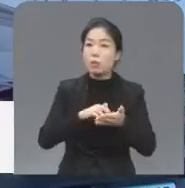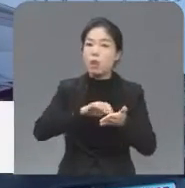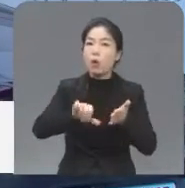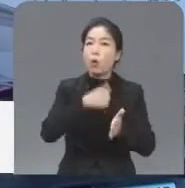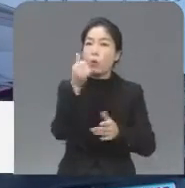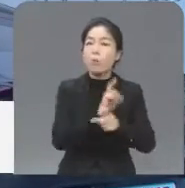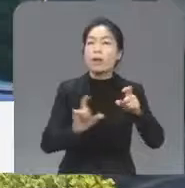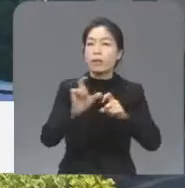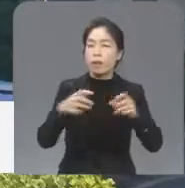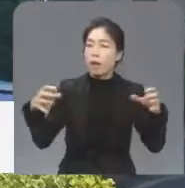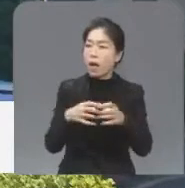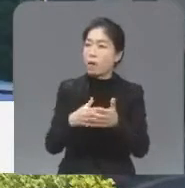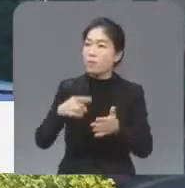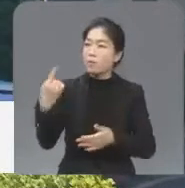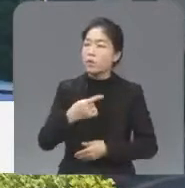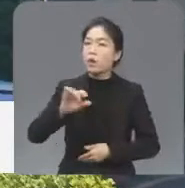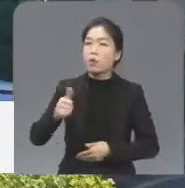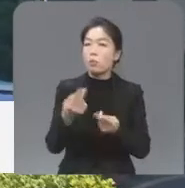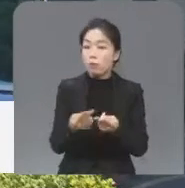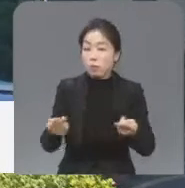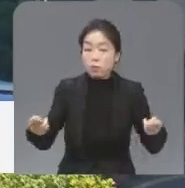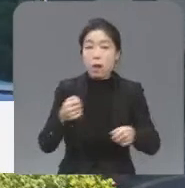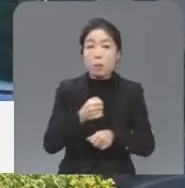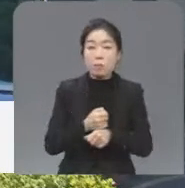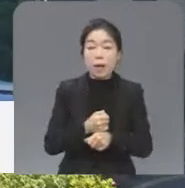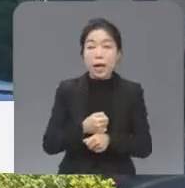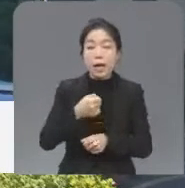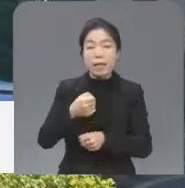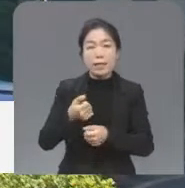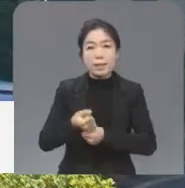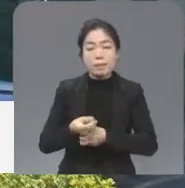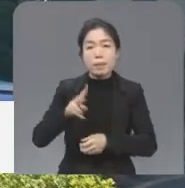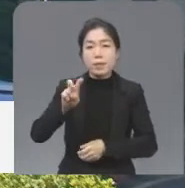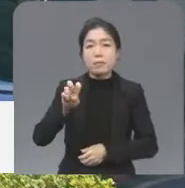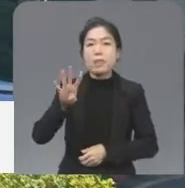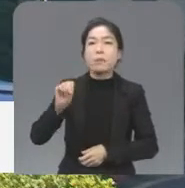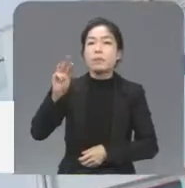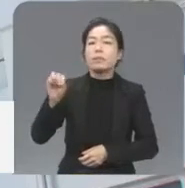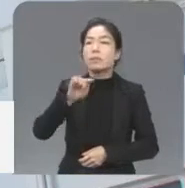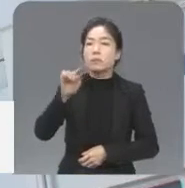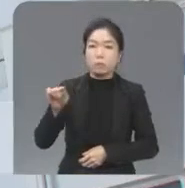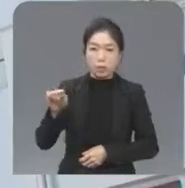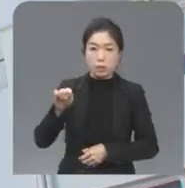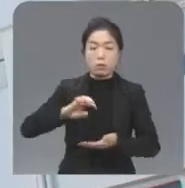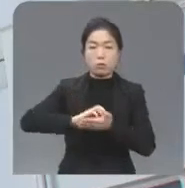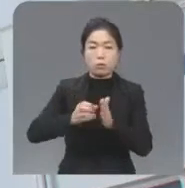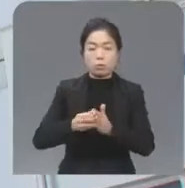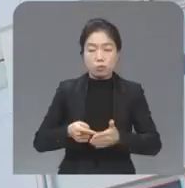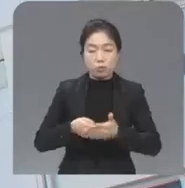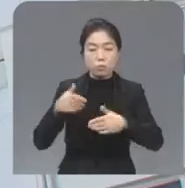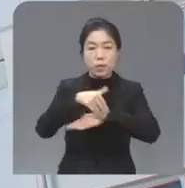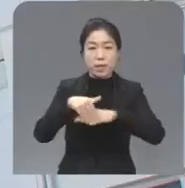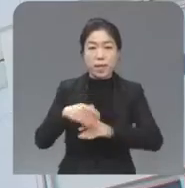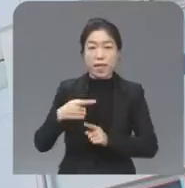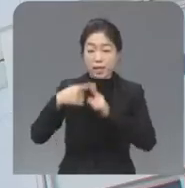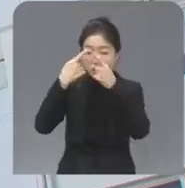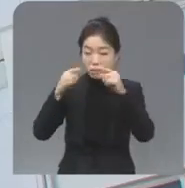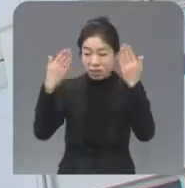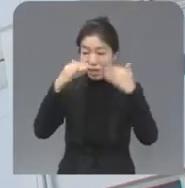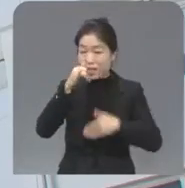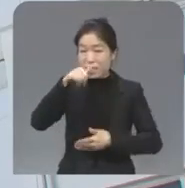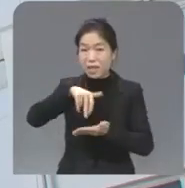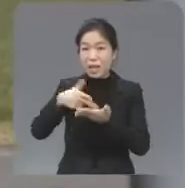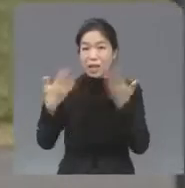많은 1,500병상으로 연면적 24만 제곱미터 규모로 추진될 계획입니다. 간호대학 등이 위치한